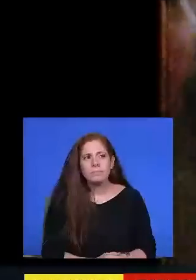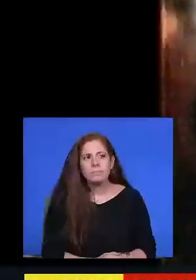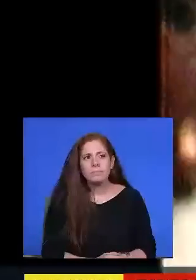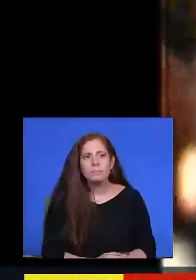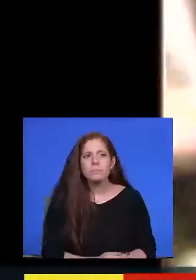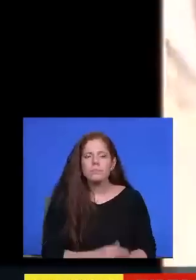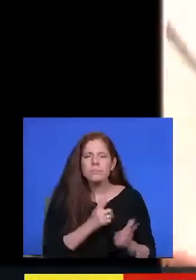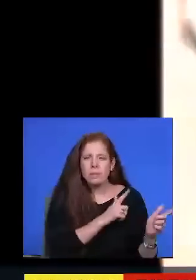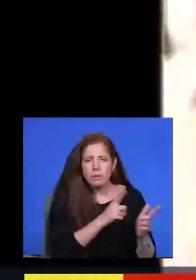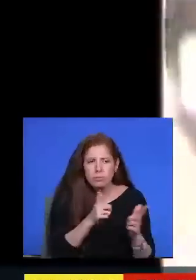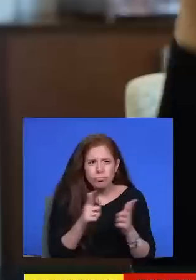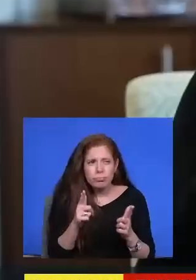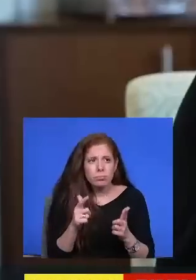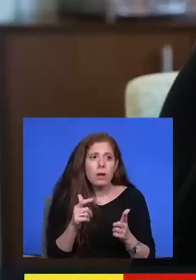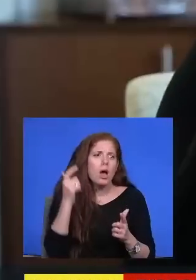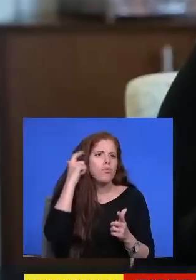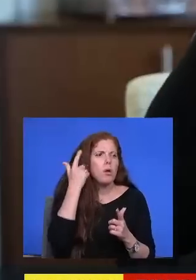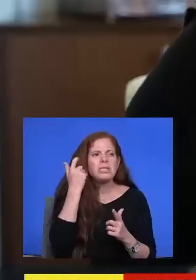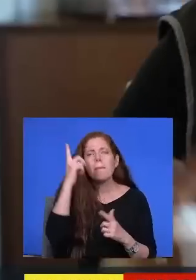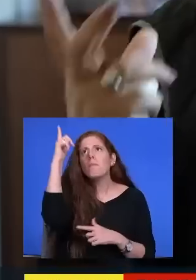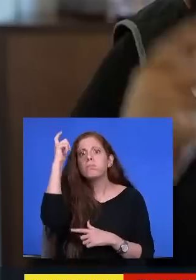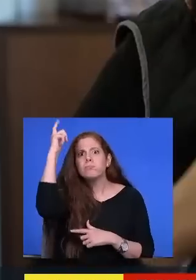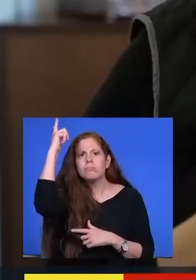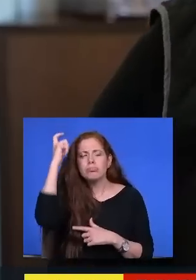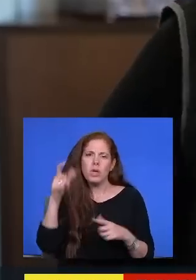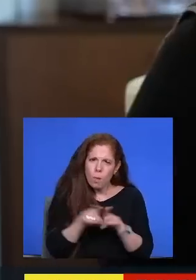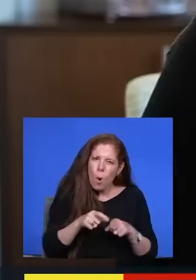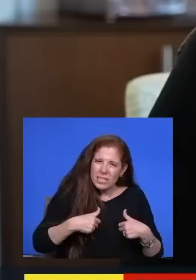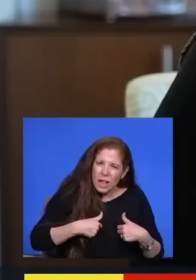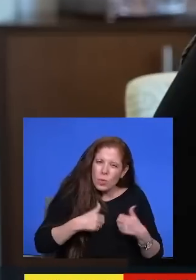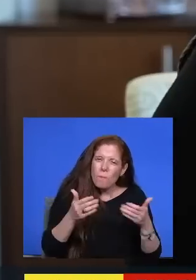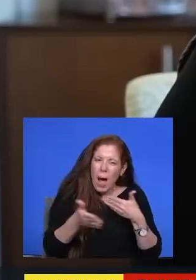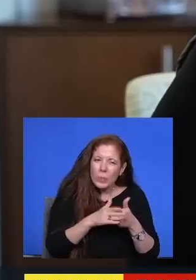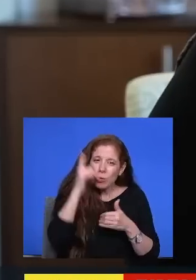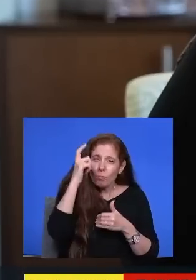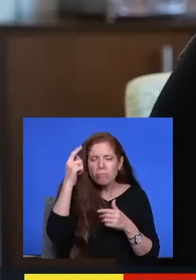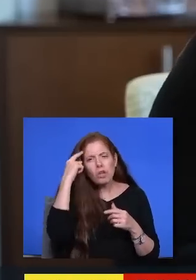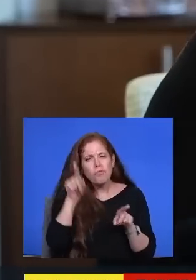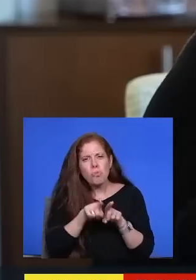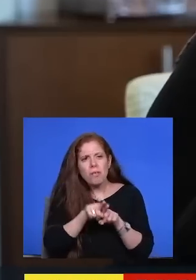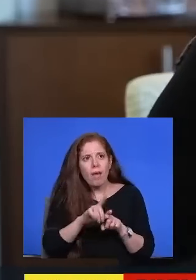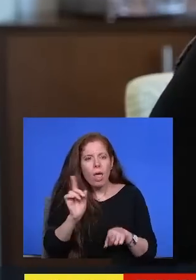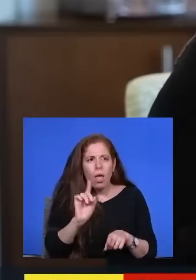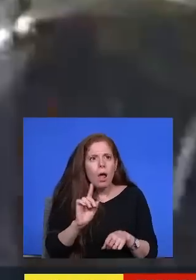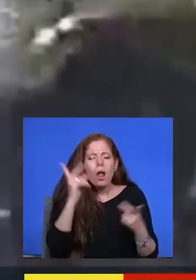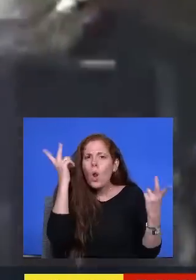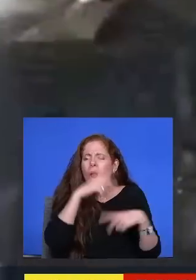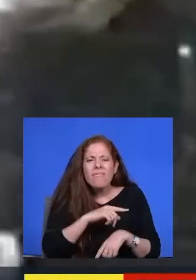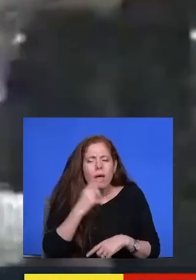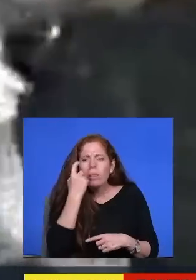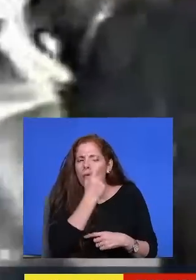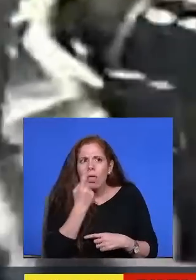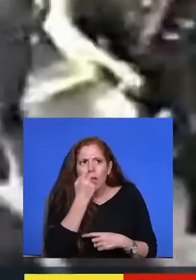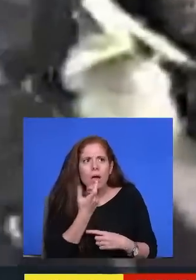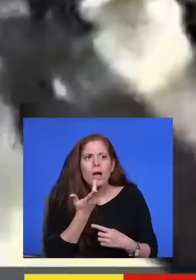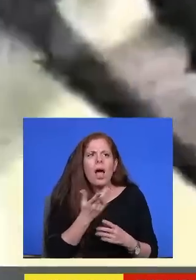ورصاص يمكن بطخوا بلكي هم زينا بطخوا في الهواء ما احنا في الاعراس بنعمل ايه شو اللي صار والاسعاف وبعدين بالعبري